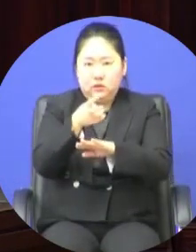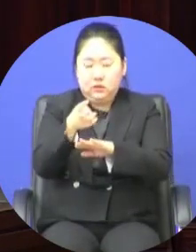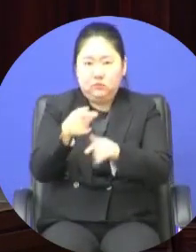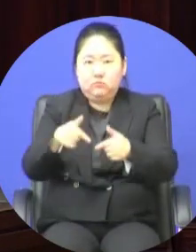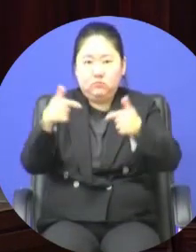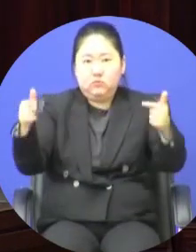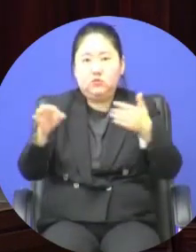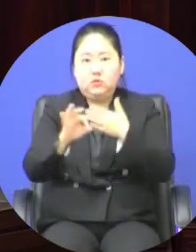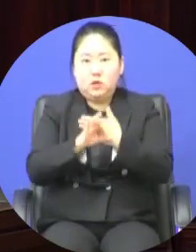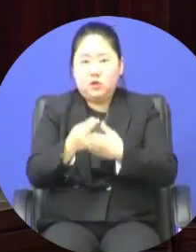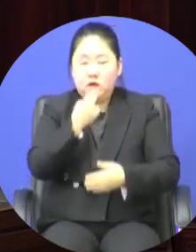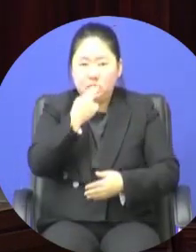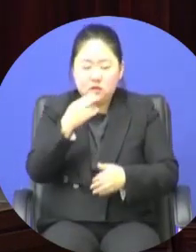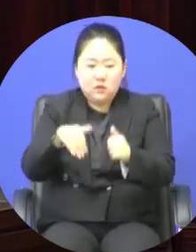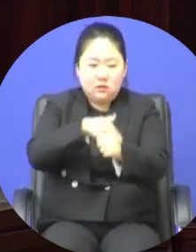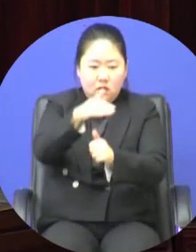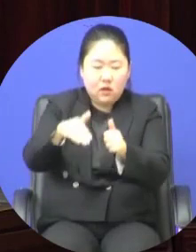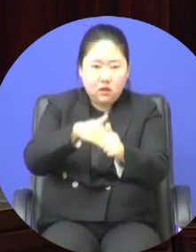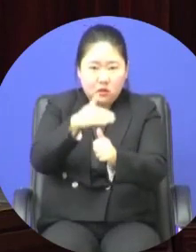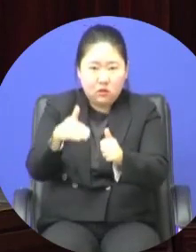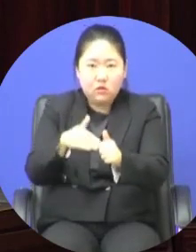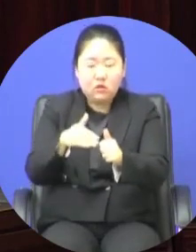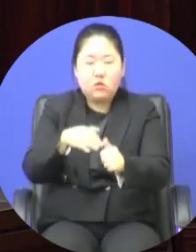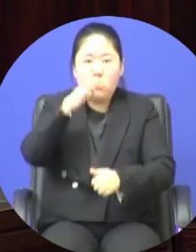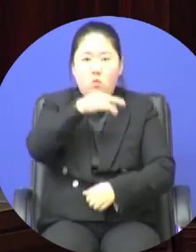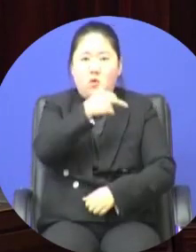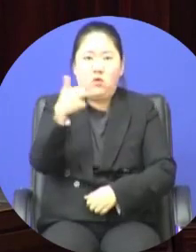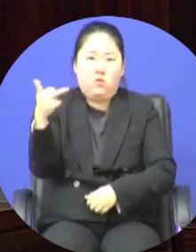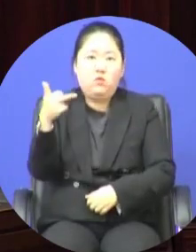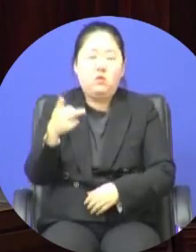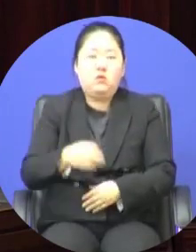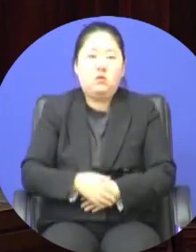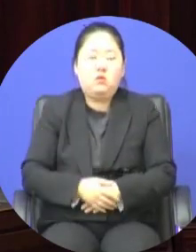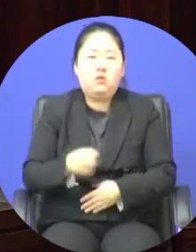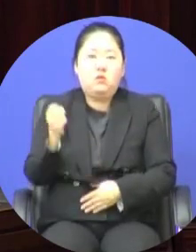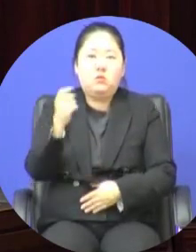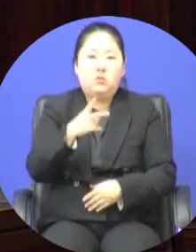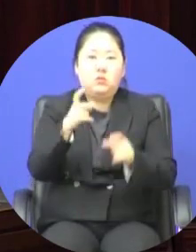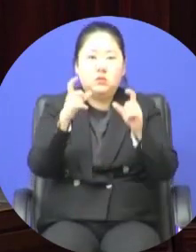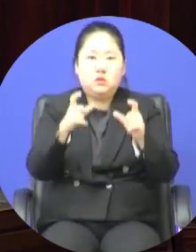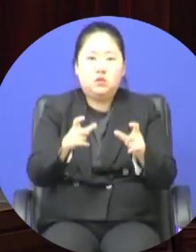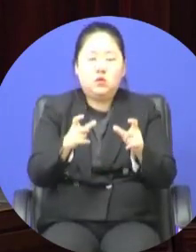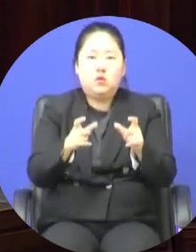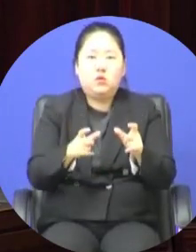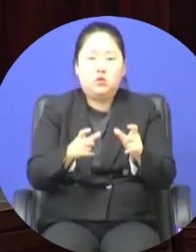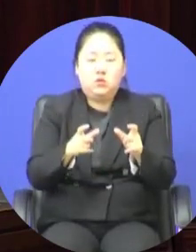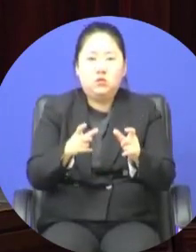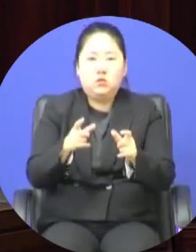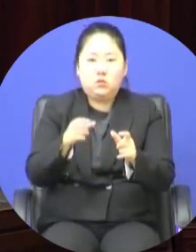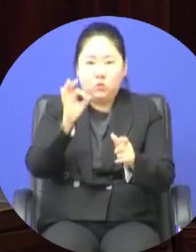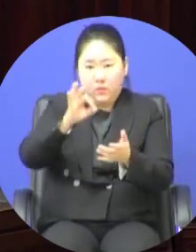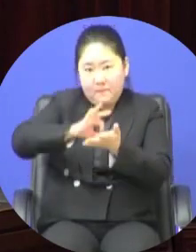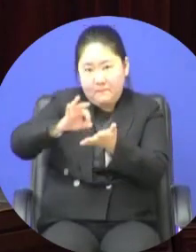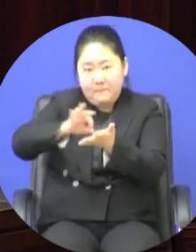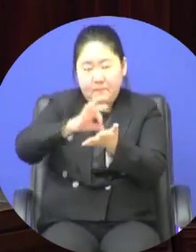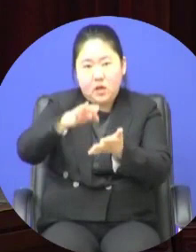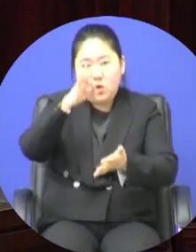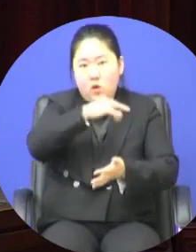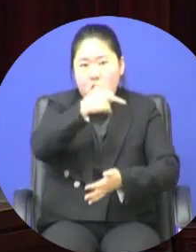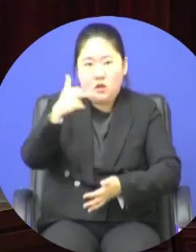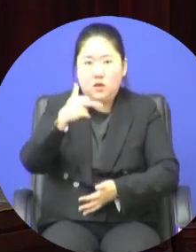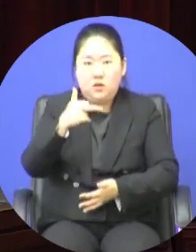감소시켜 온실가스 감축에 상당한 효과가 있으며, 동시에 지역 내 소비 진작에도 도움이 된다는 조사 결과도